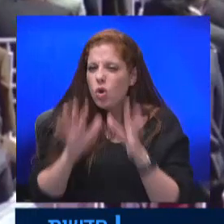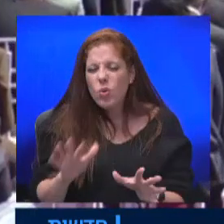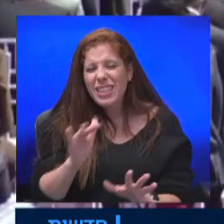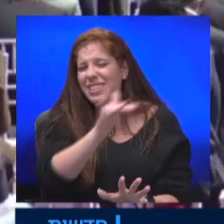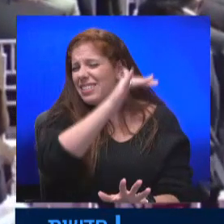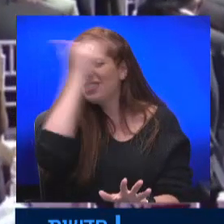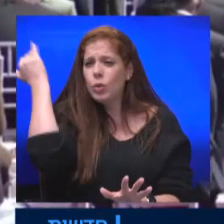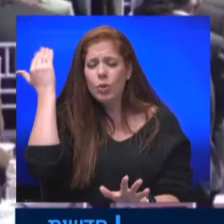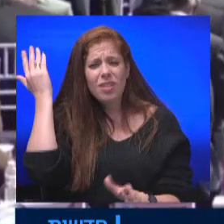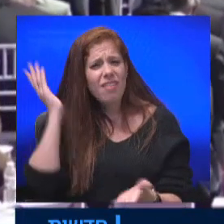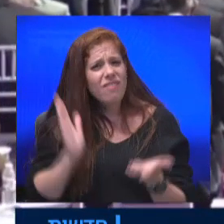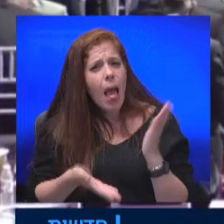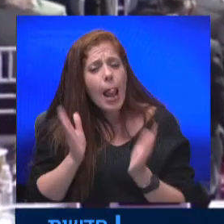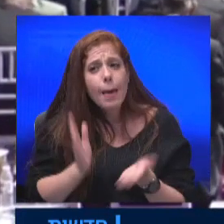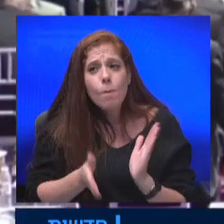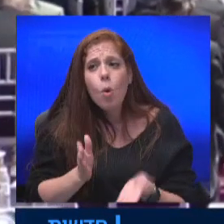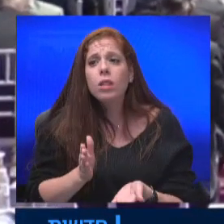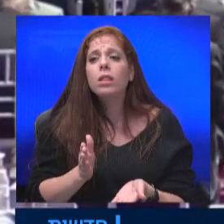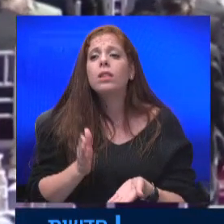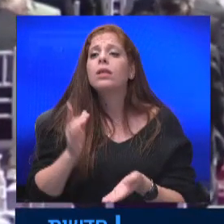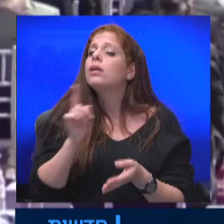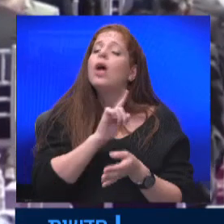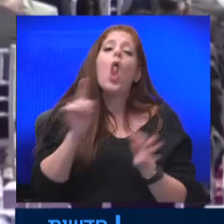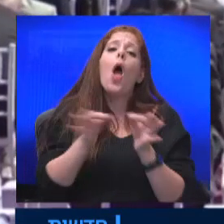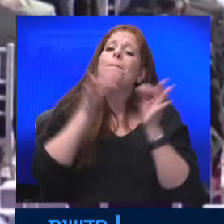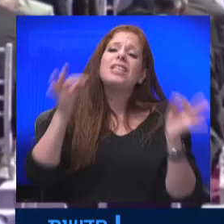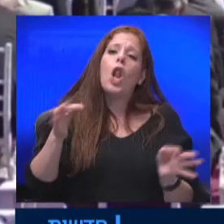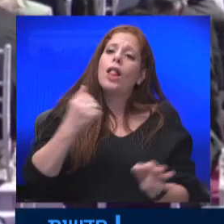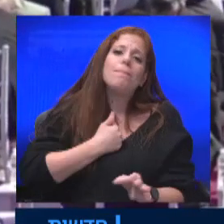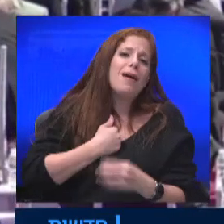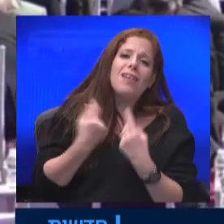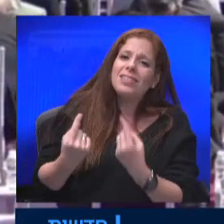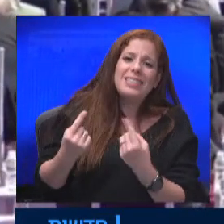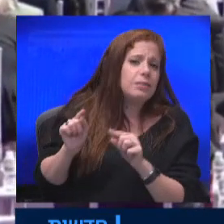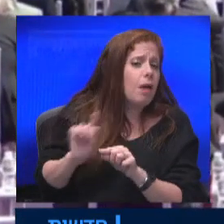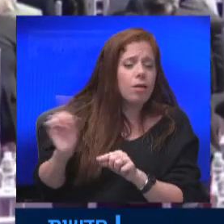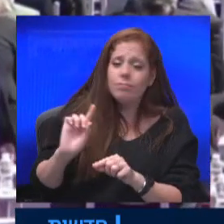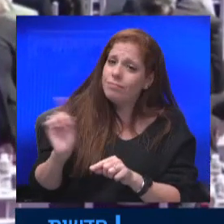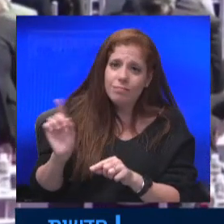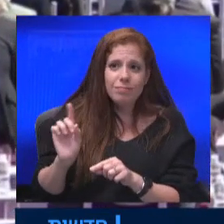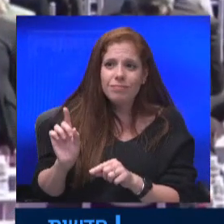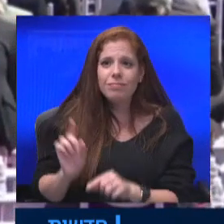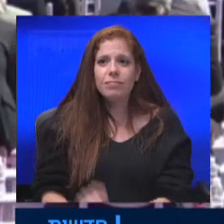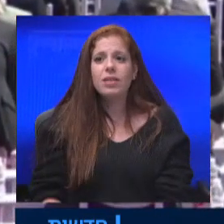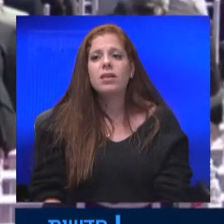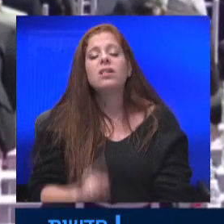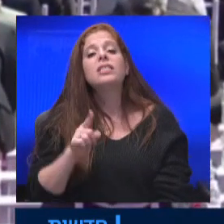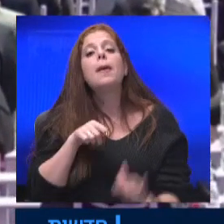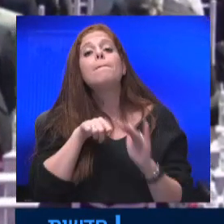ויולנצה, נון נסקולו דאון אנימו רליג'וסו. Sono tradimenti